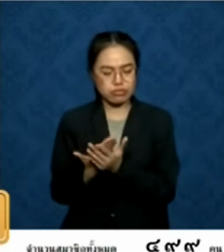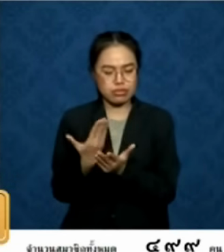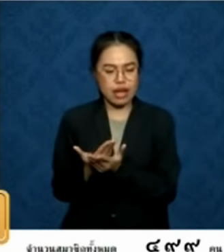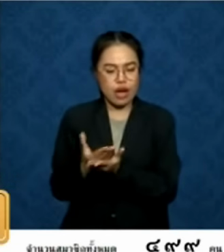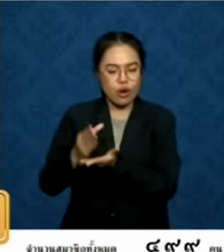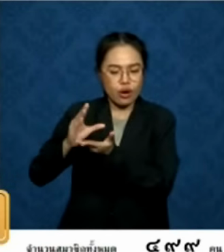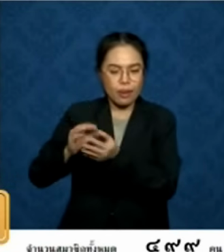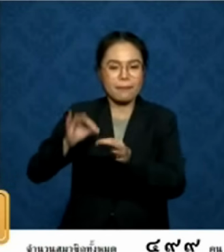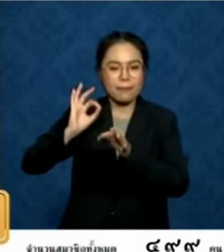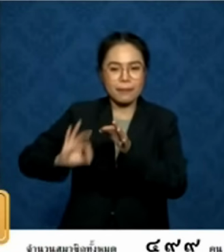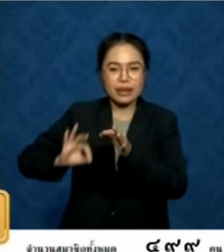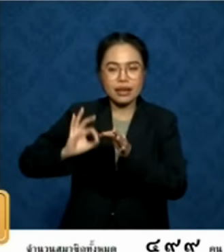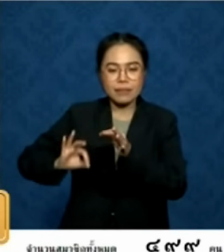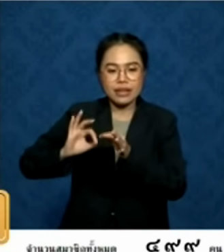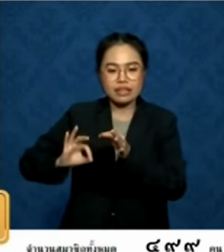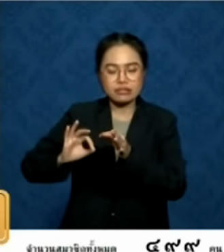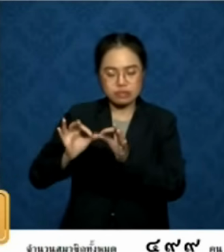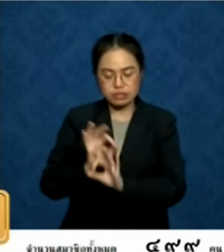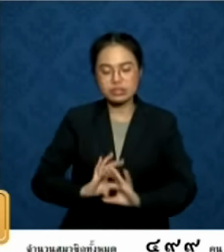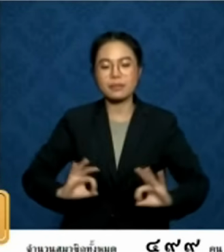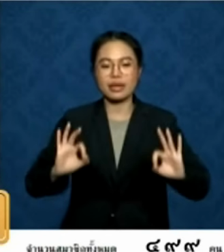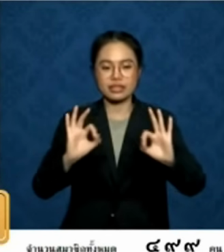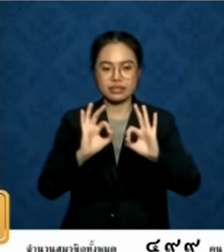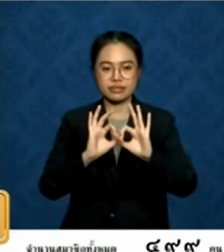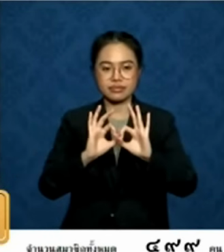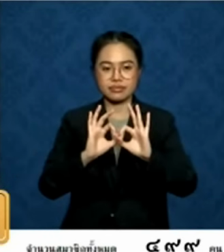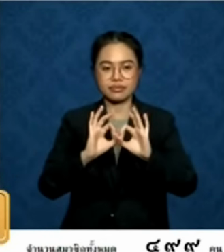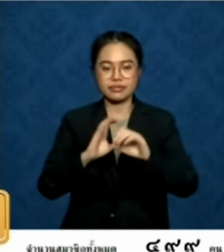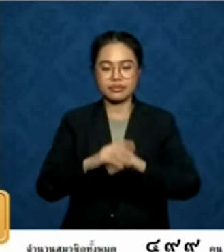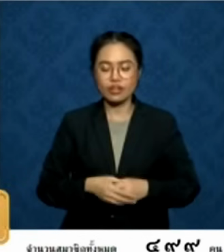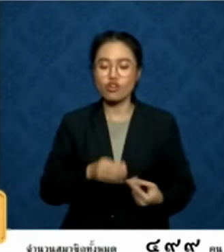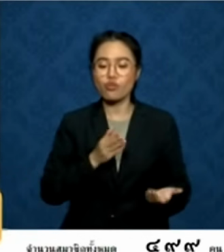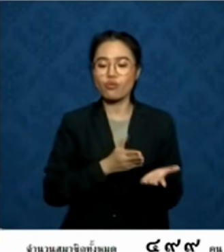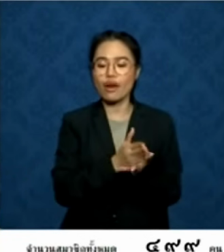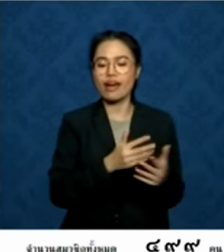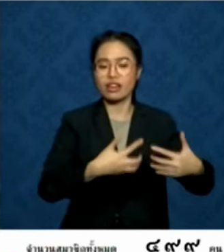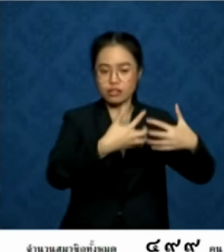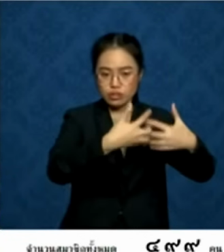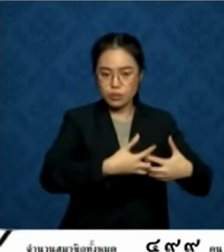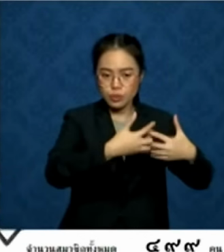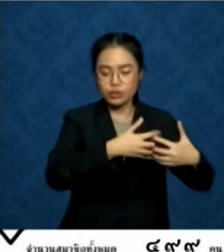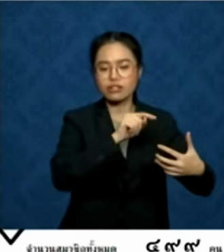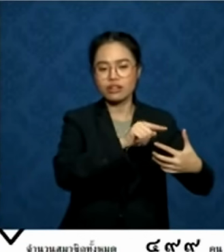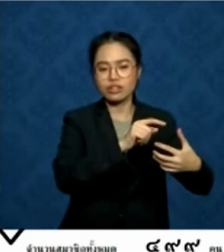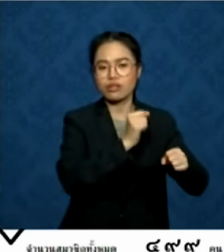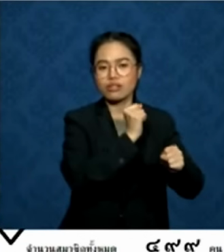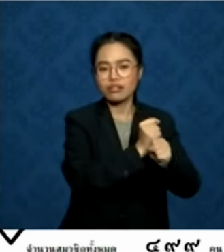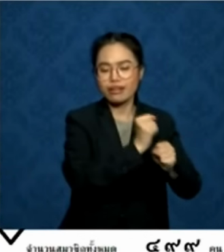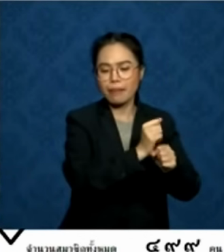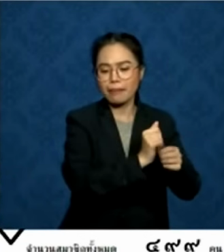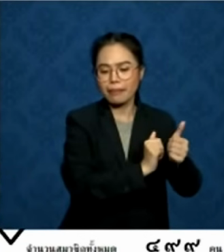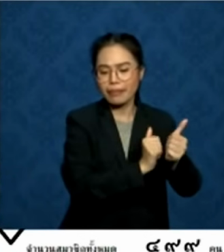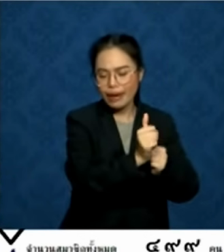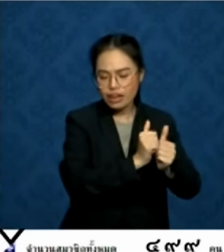งอย่างมีนัยยะสำคัญในขณะที่ภาคอุตสาหกรรมก็จะสามารถแข่งขันได้ม